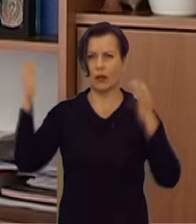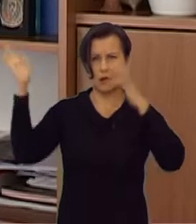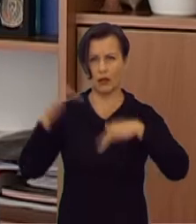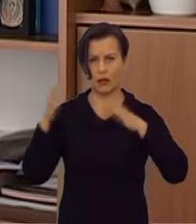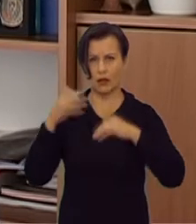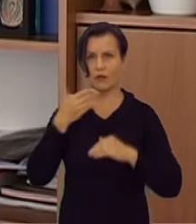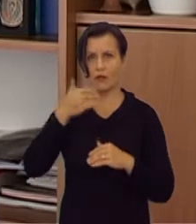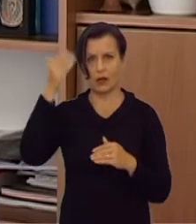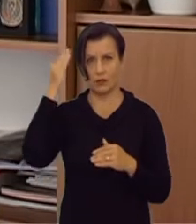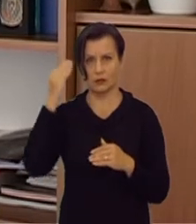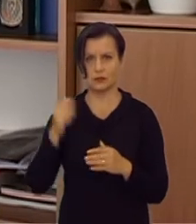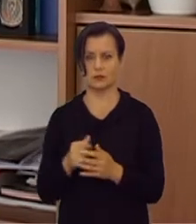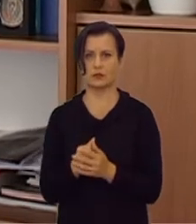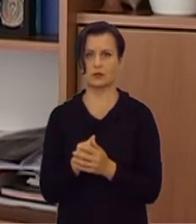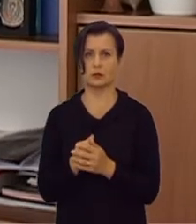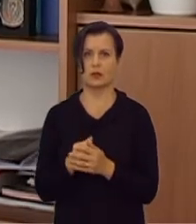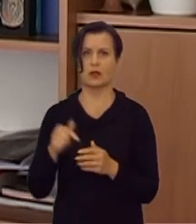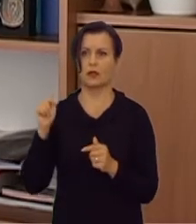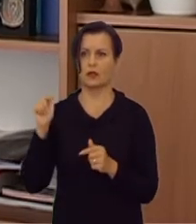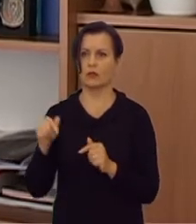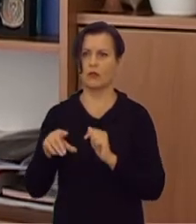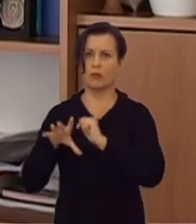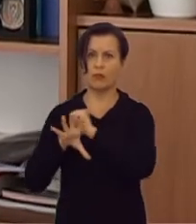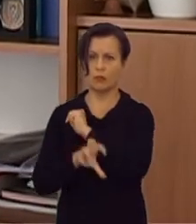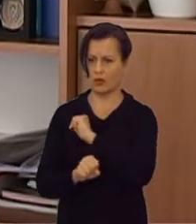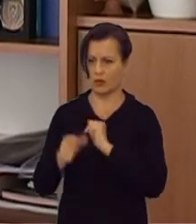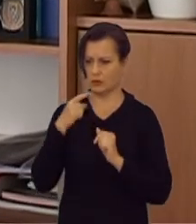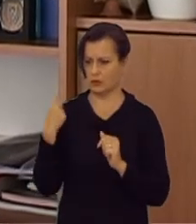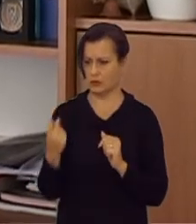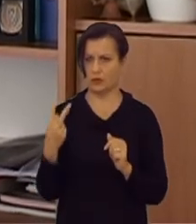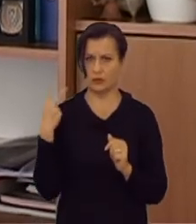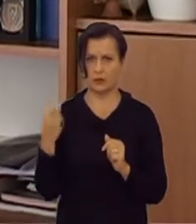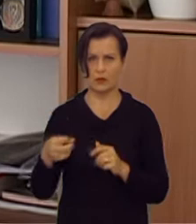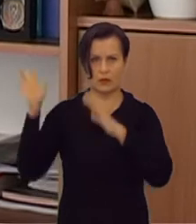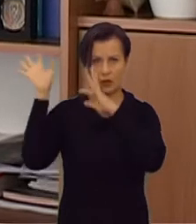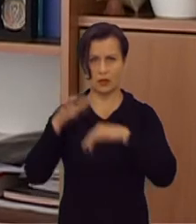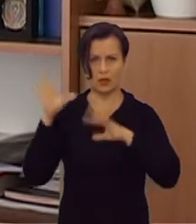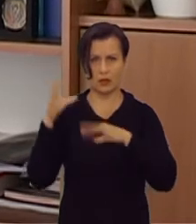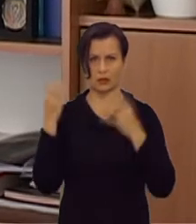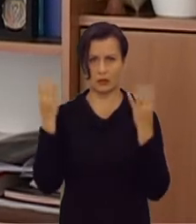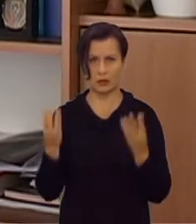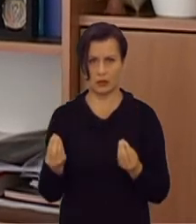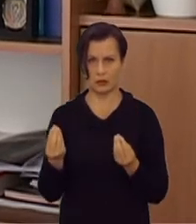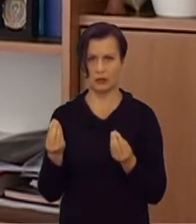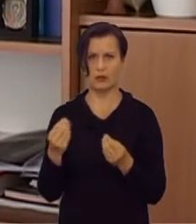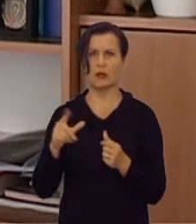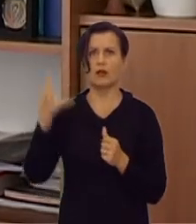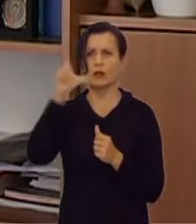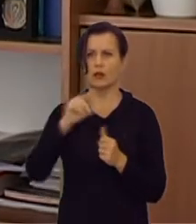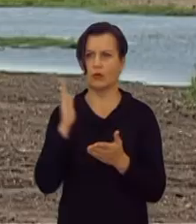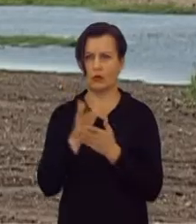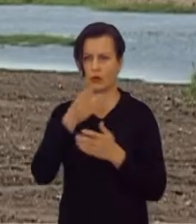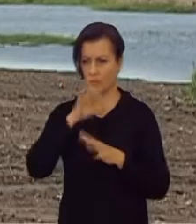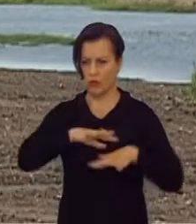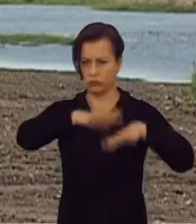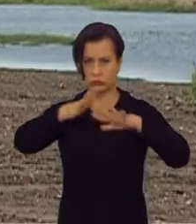būtent lietinga vasara ir paskutinių kelių savaičių lietingos dienos lėmė tai,